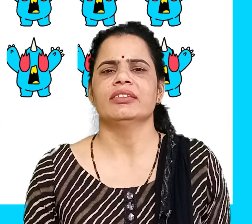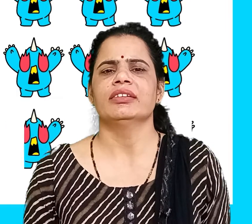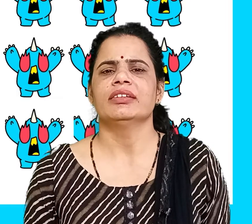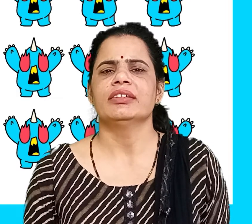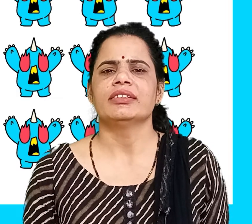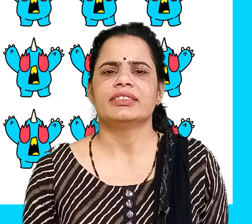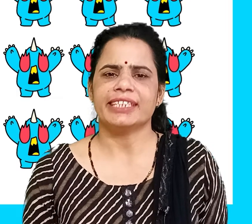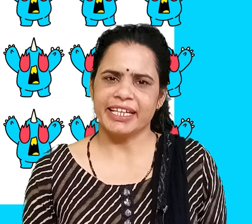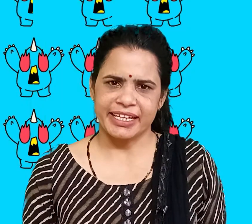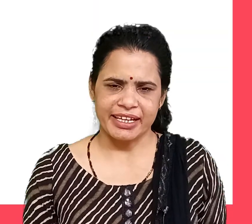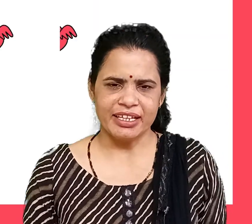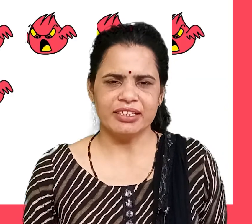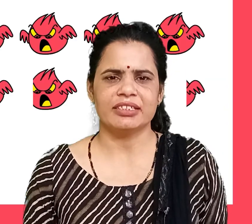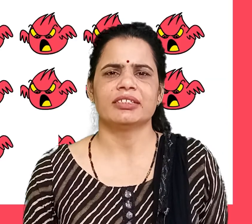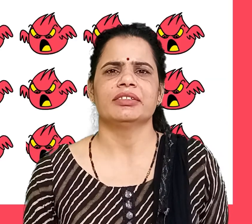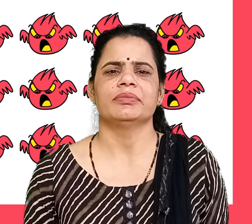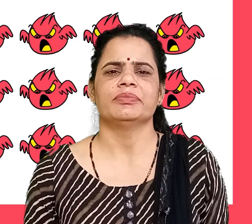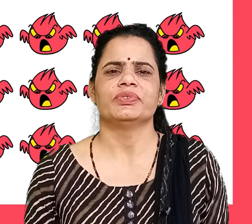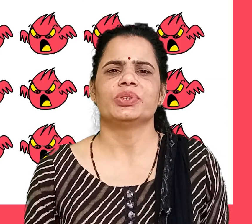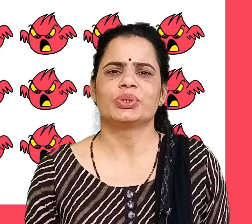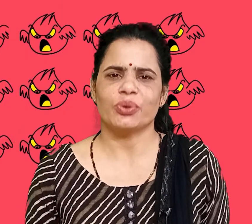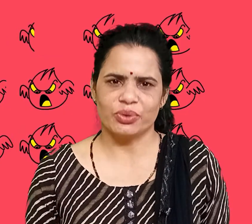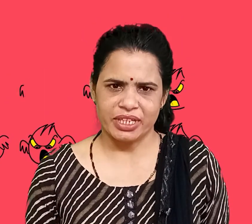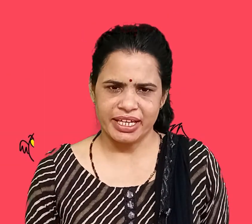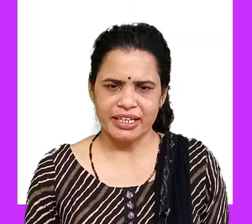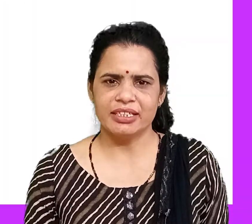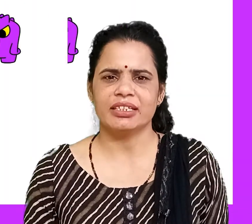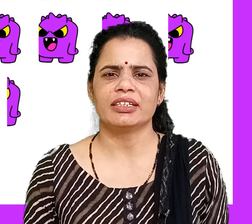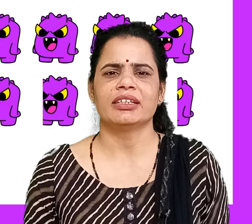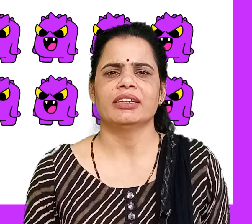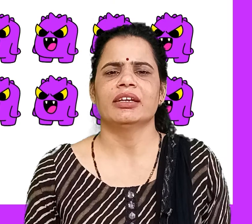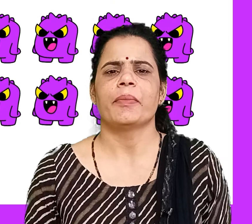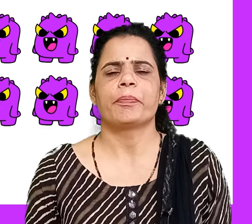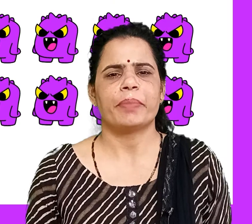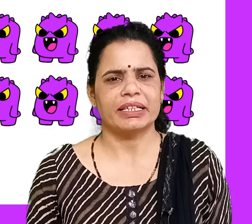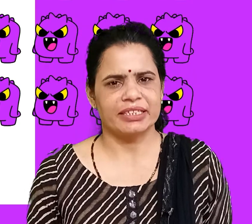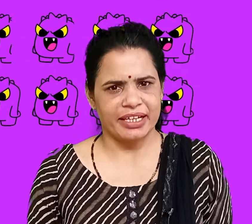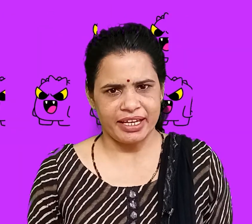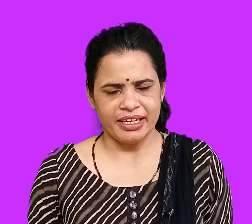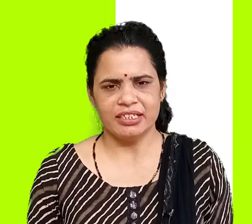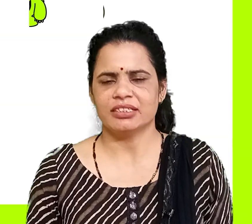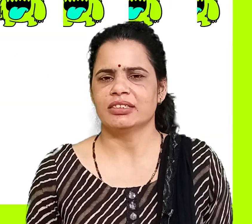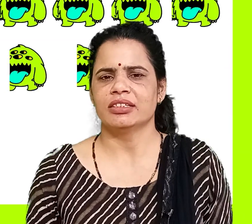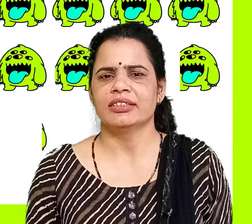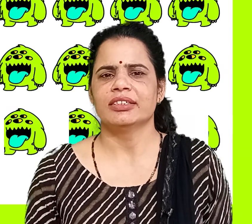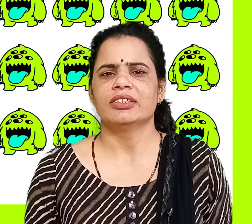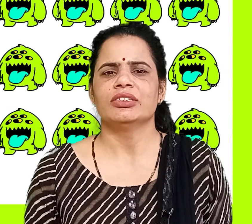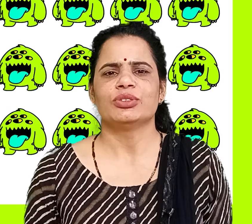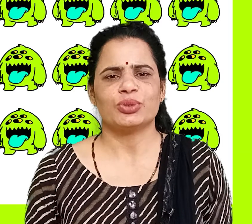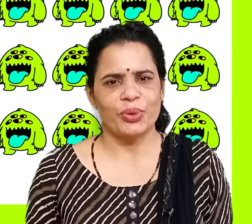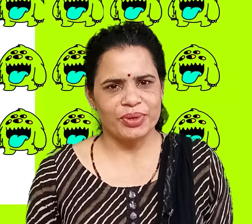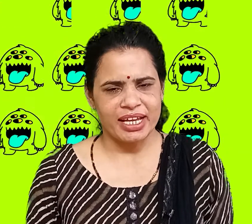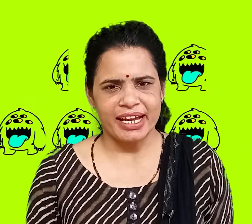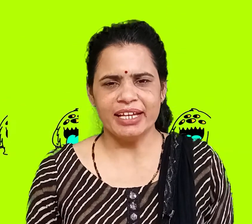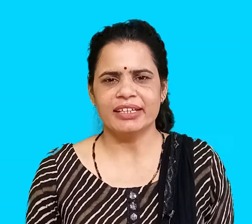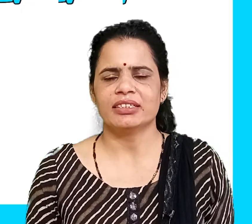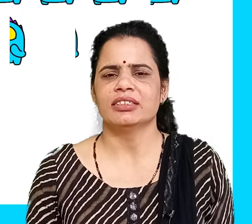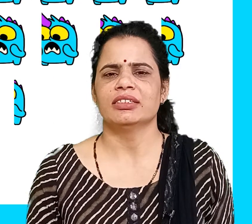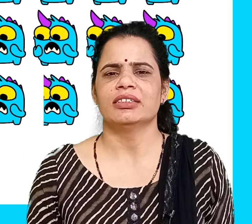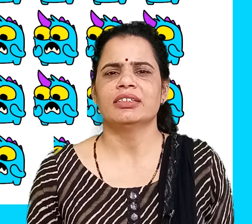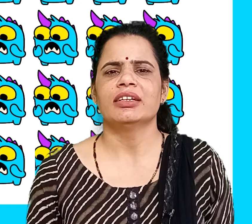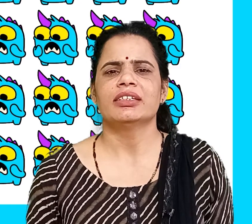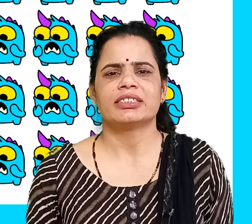12, 13, 14, 15,